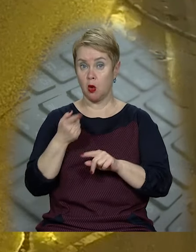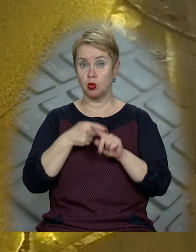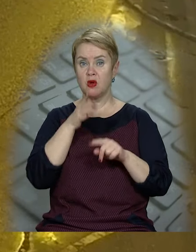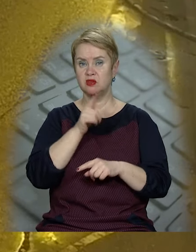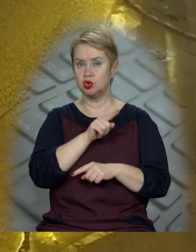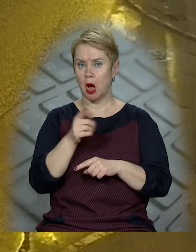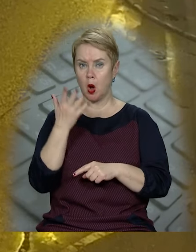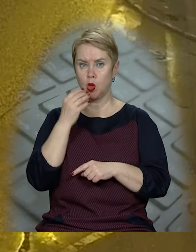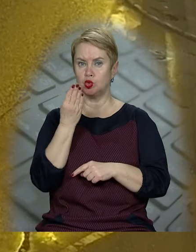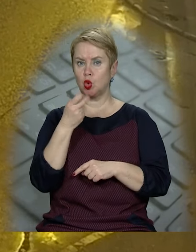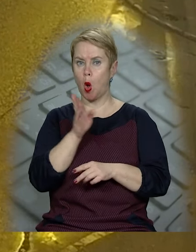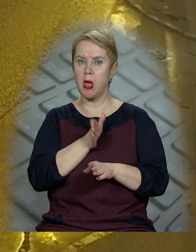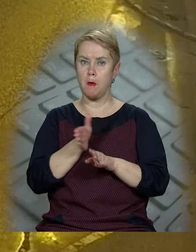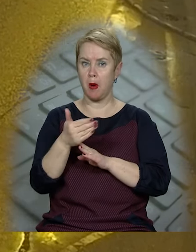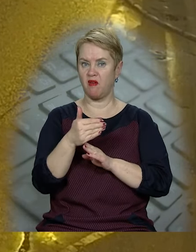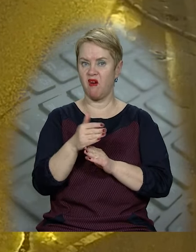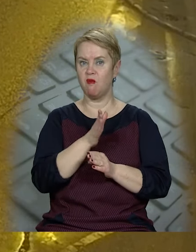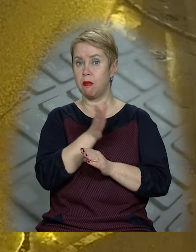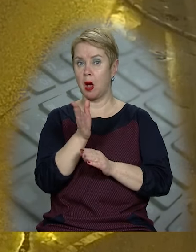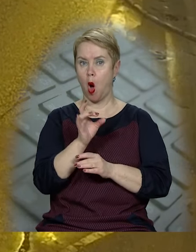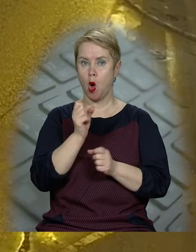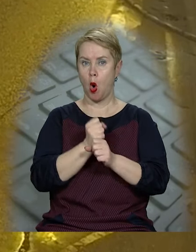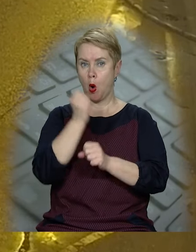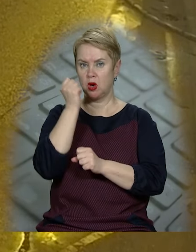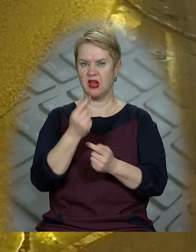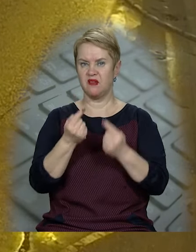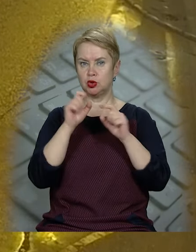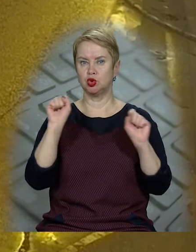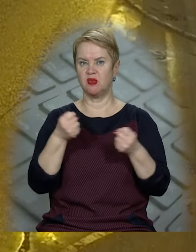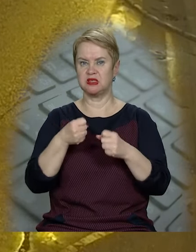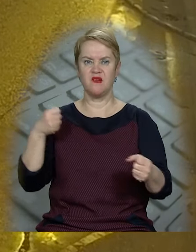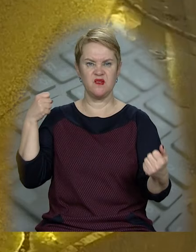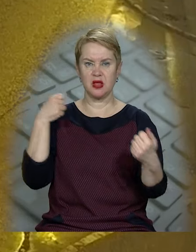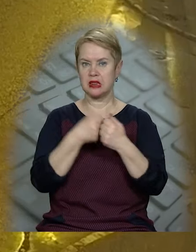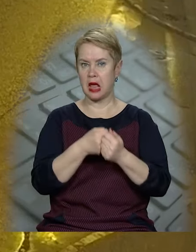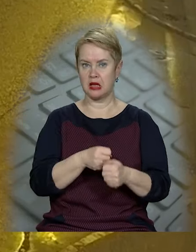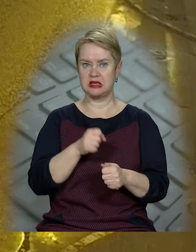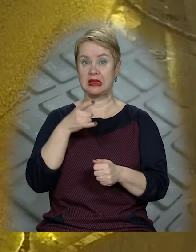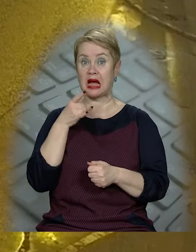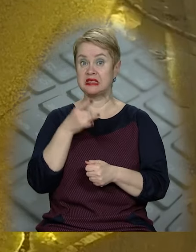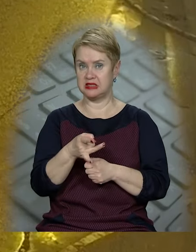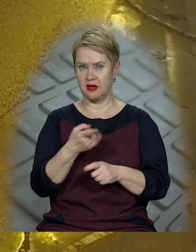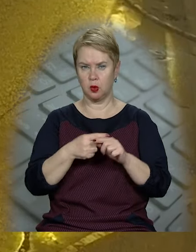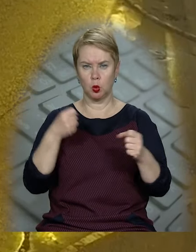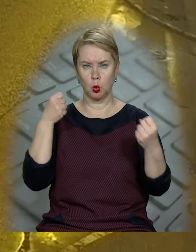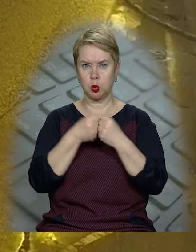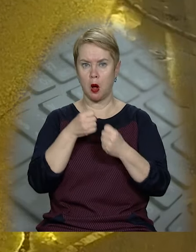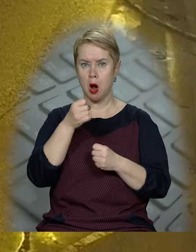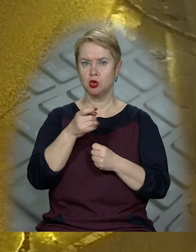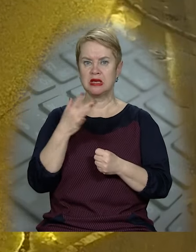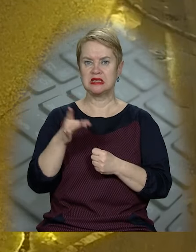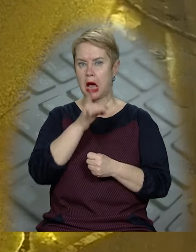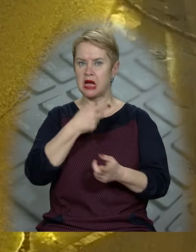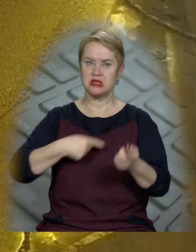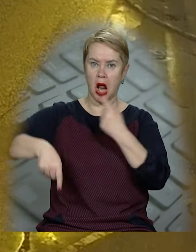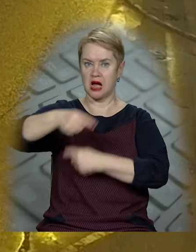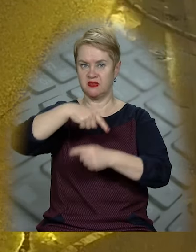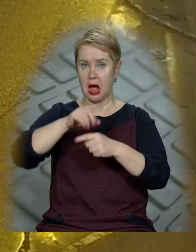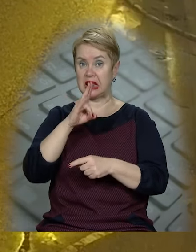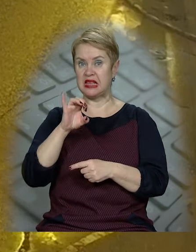той час, як «Шкода» повертала у бік Робочої, у неї на величезній швидкості увігналися таксі. Від удару машину кілька разів розвернула,